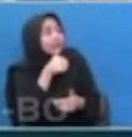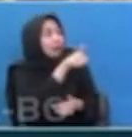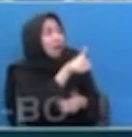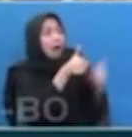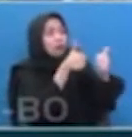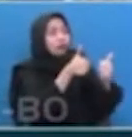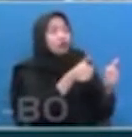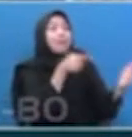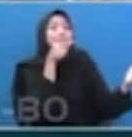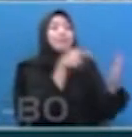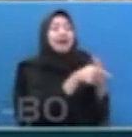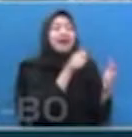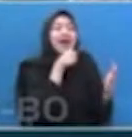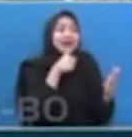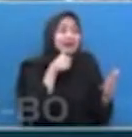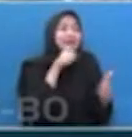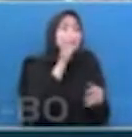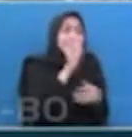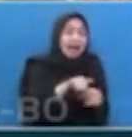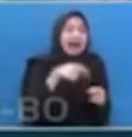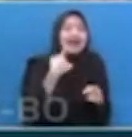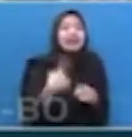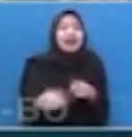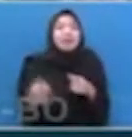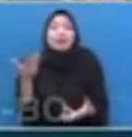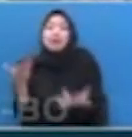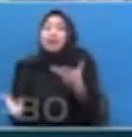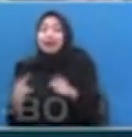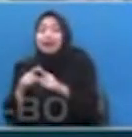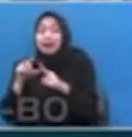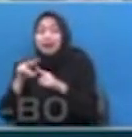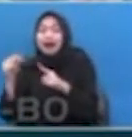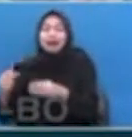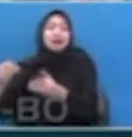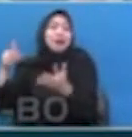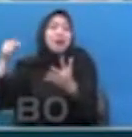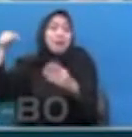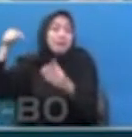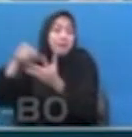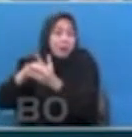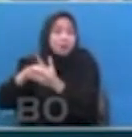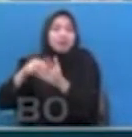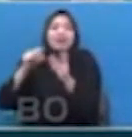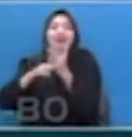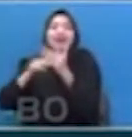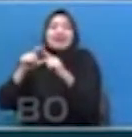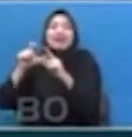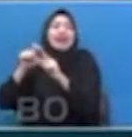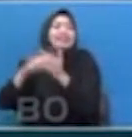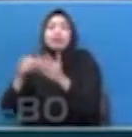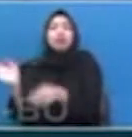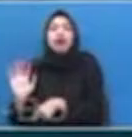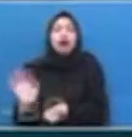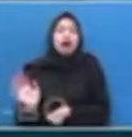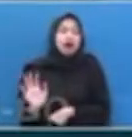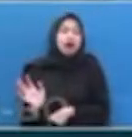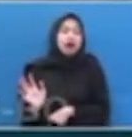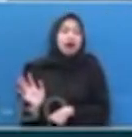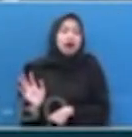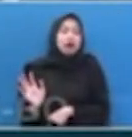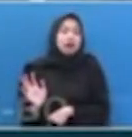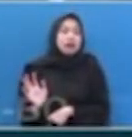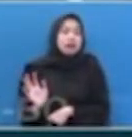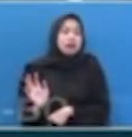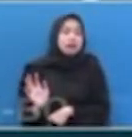Nasdem 0 dan di DKI Jakarta hanya 1 kursi. Pun di beberapa wilayah Sumatera, suara Nasdem juga tidak terlalu kuat. Namun kata